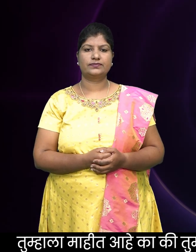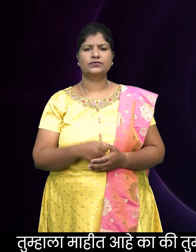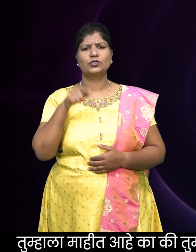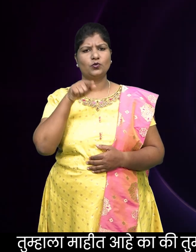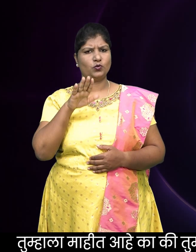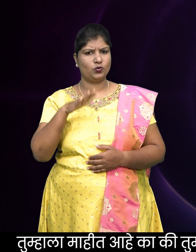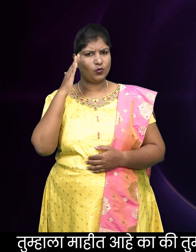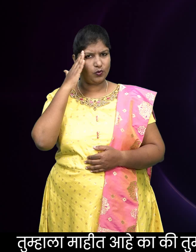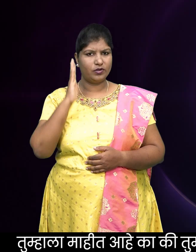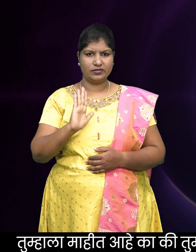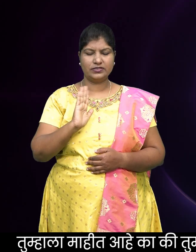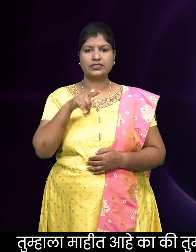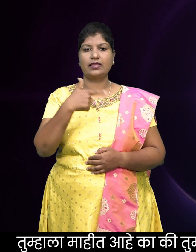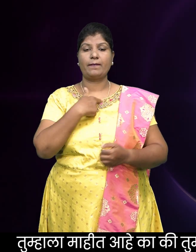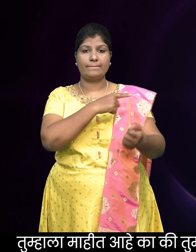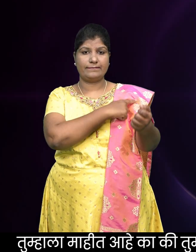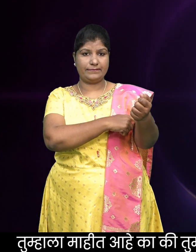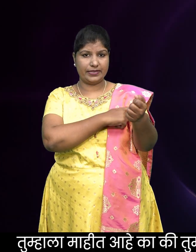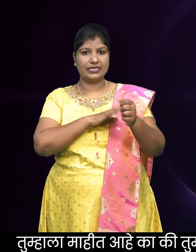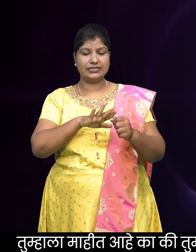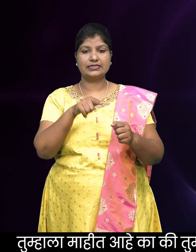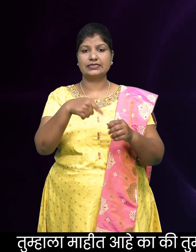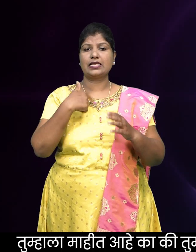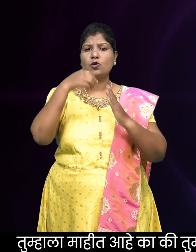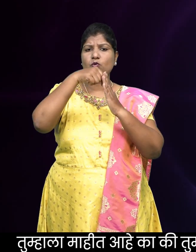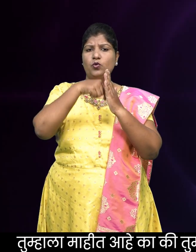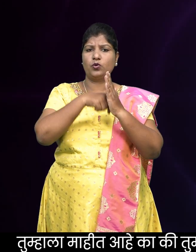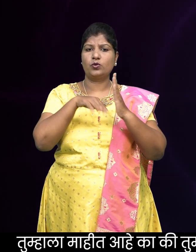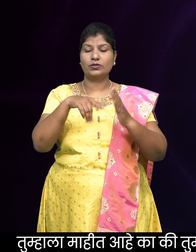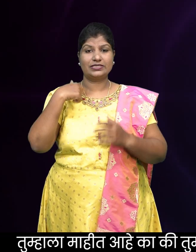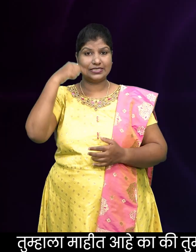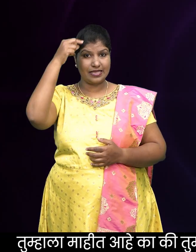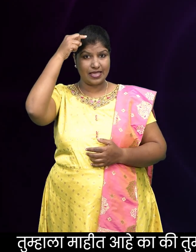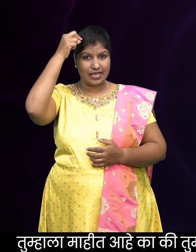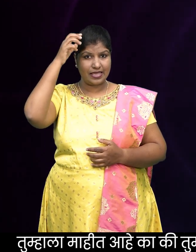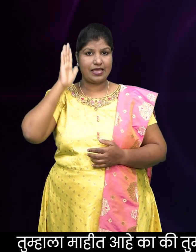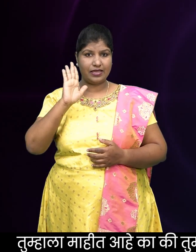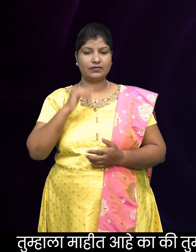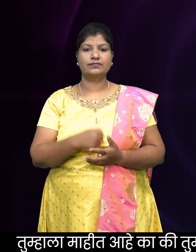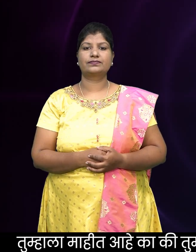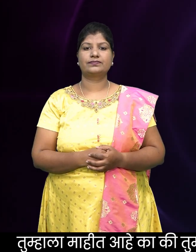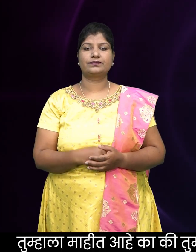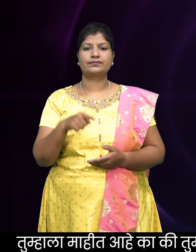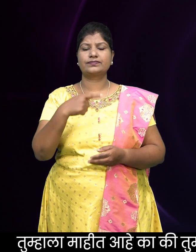तुम्हाला माहीत आहे का की तुमच्या केसांच्या मुळातील स्नायू तुम्हाला हंस बंप देतात.